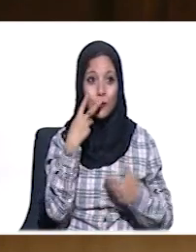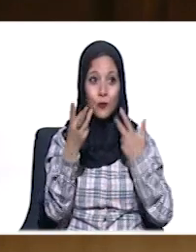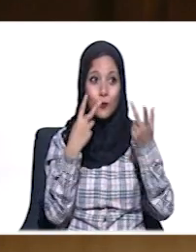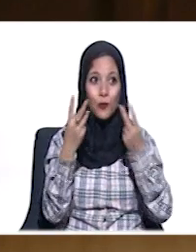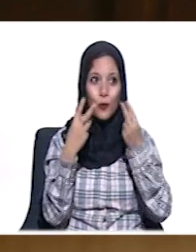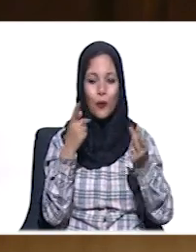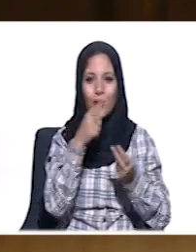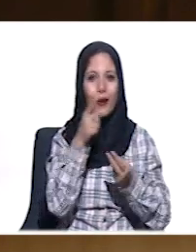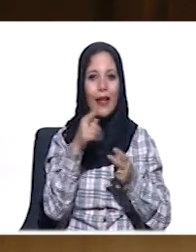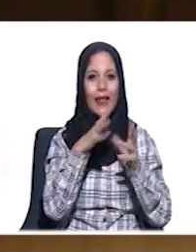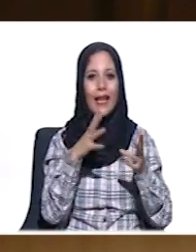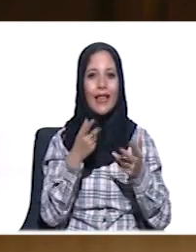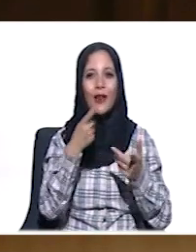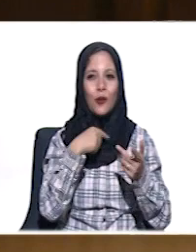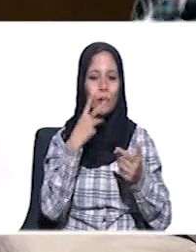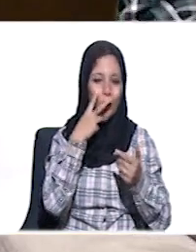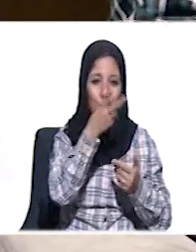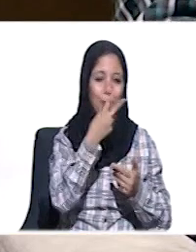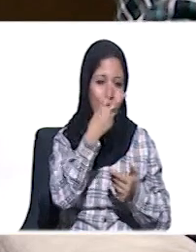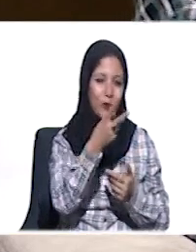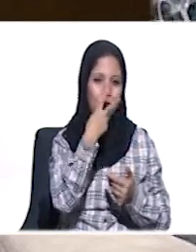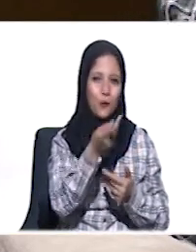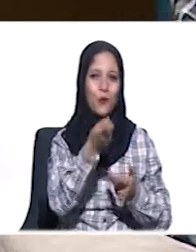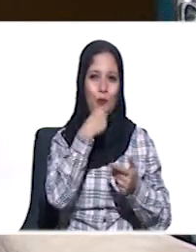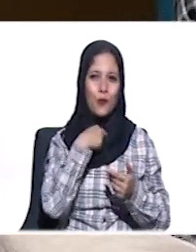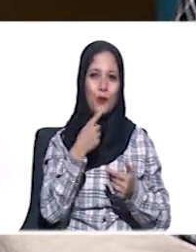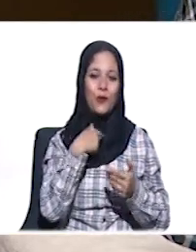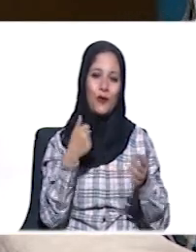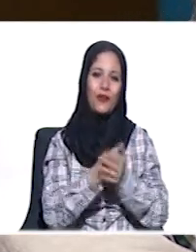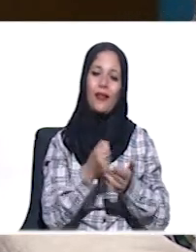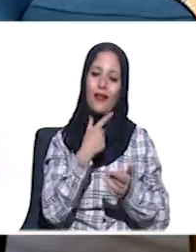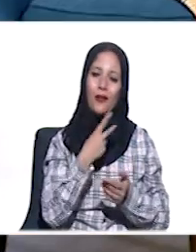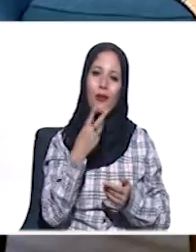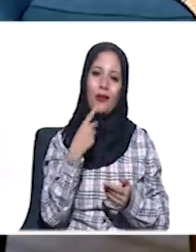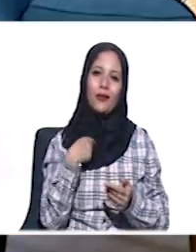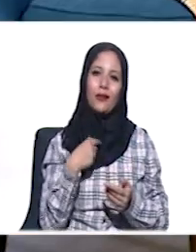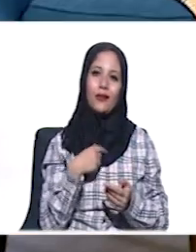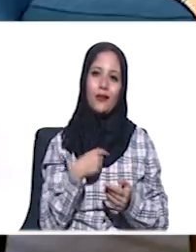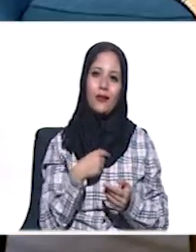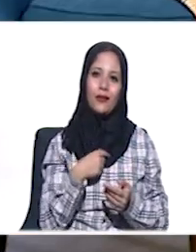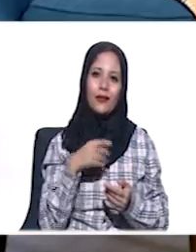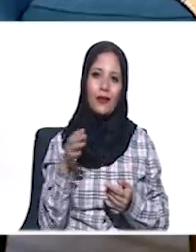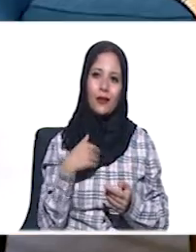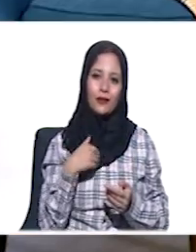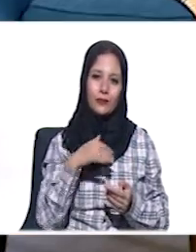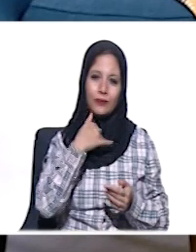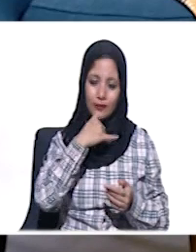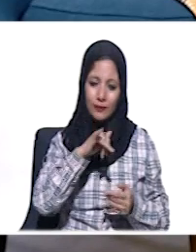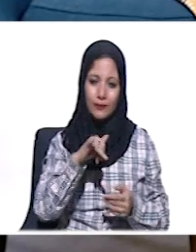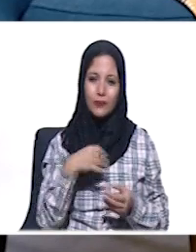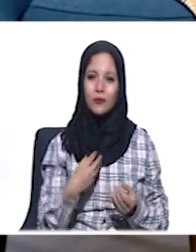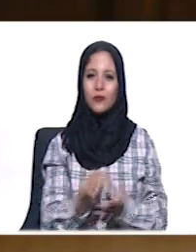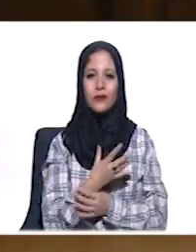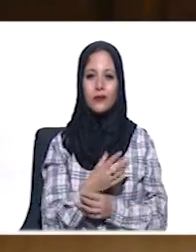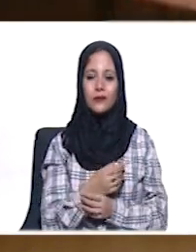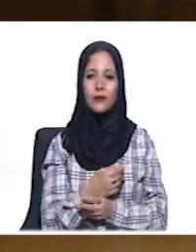فيكم للتانيه في اللحظه دي. بص لها كده وفكروني. يلا يلا اتفضلوا. قعدنا يعني شويه، انا كنت في التوقيت ده كنت